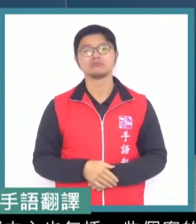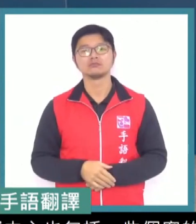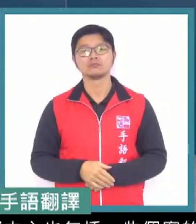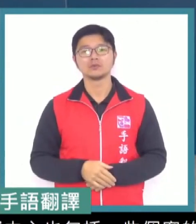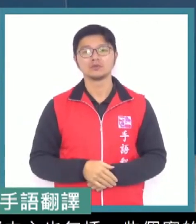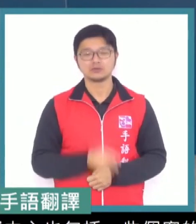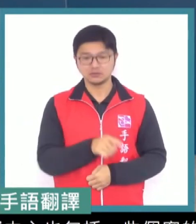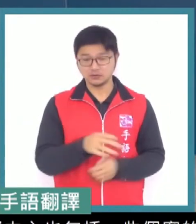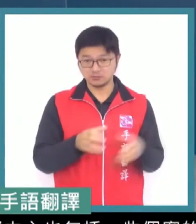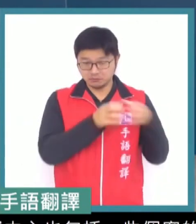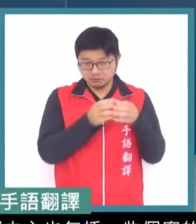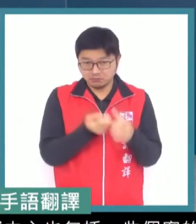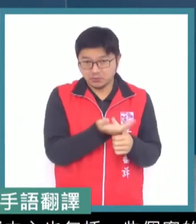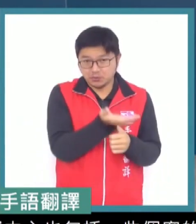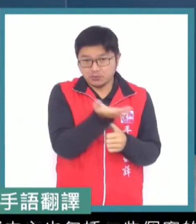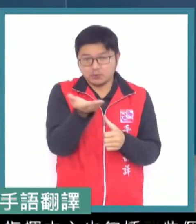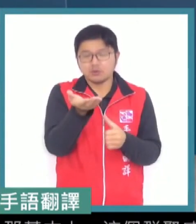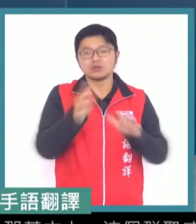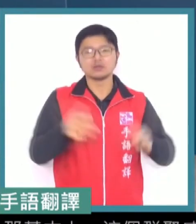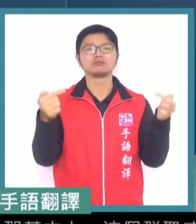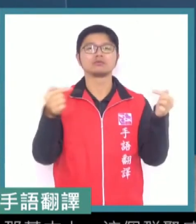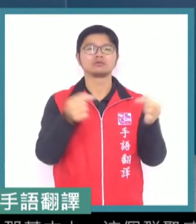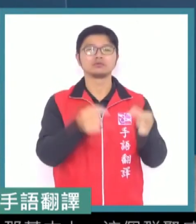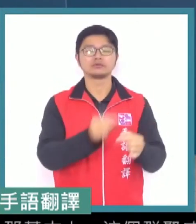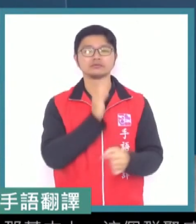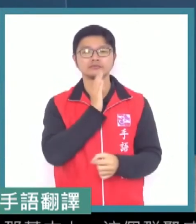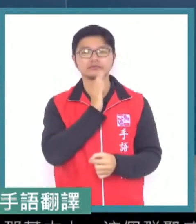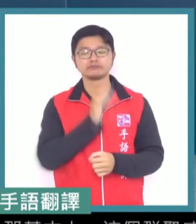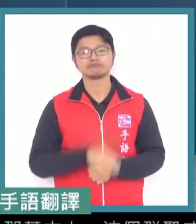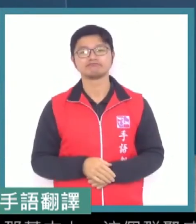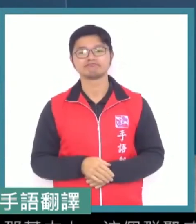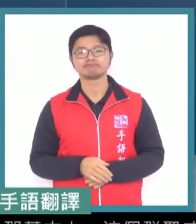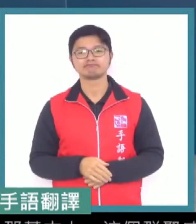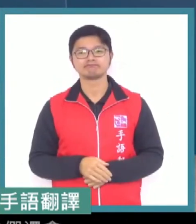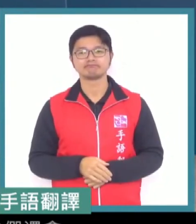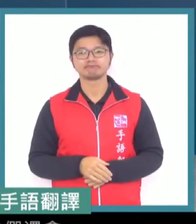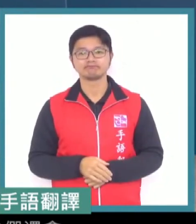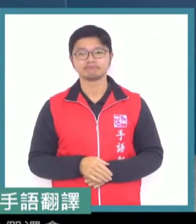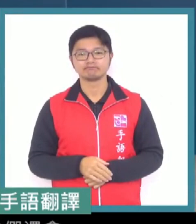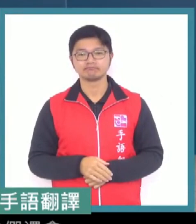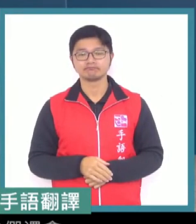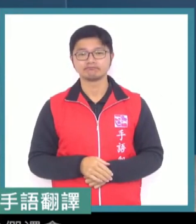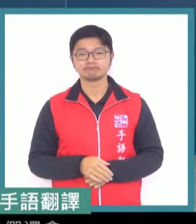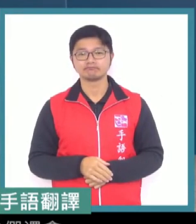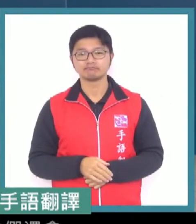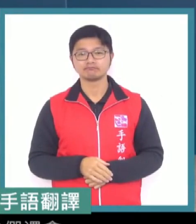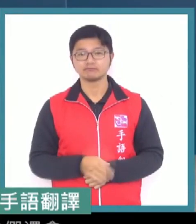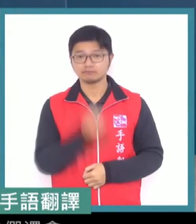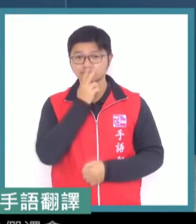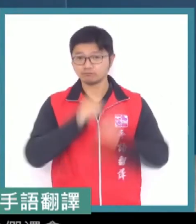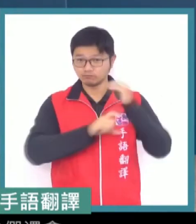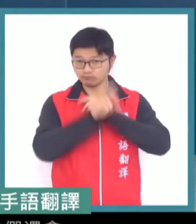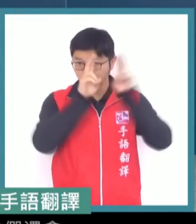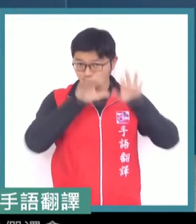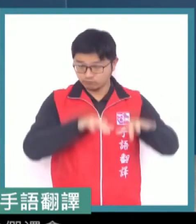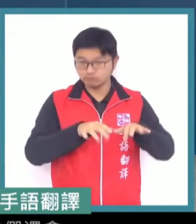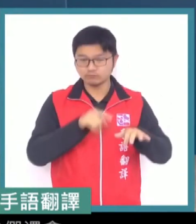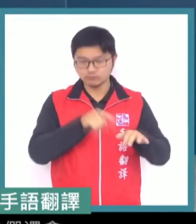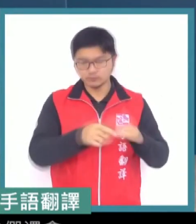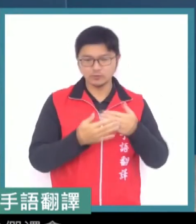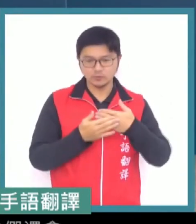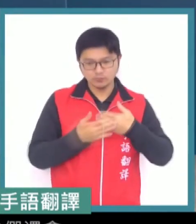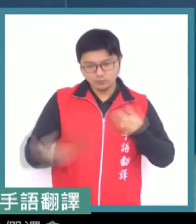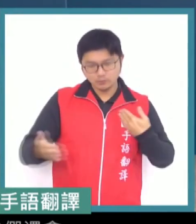已经收敛了，那我们还会这个持续的针对这个部分居隔中